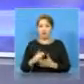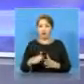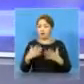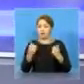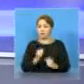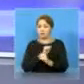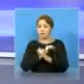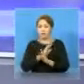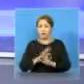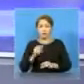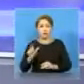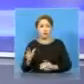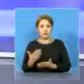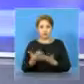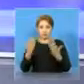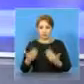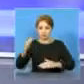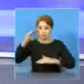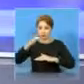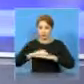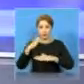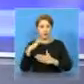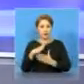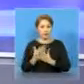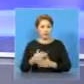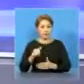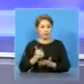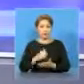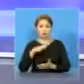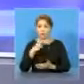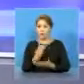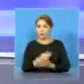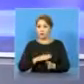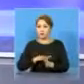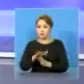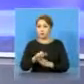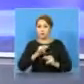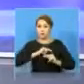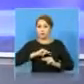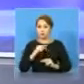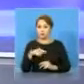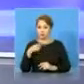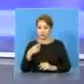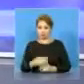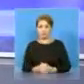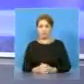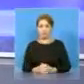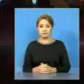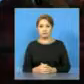қалмаған жомарт жандар да бүгінгі кештің мәртебелі мейманы болды. Толығырақ тілшіміз Райгүл Еншібай